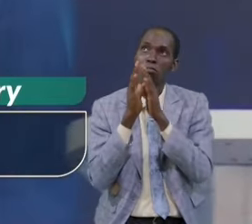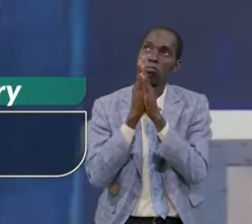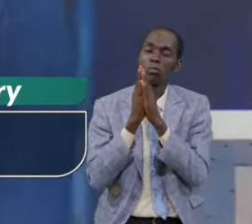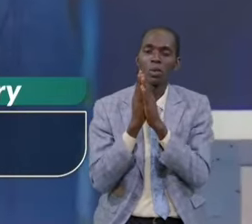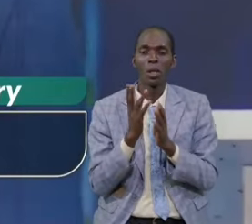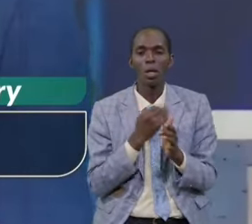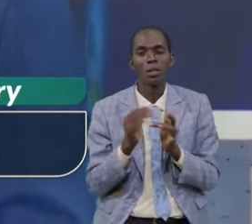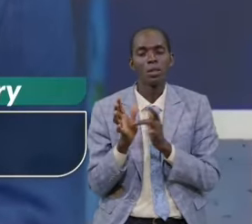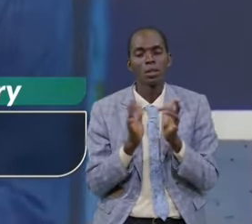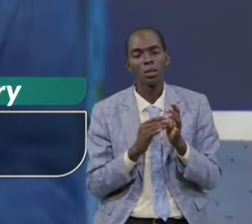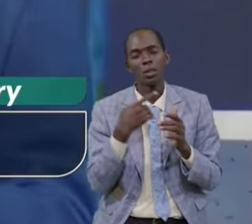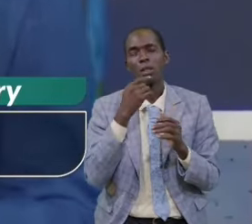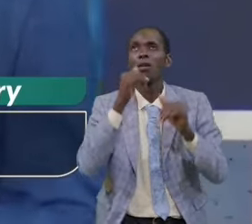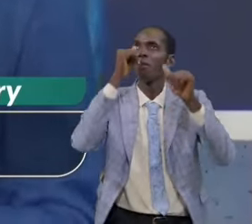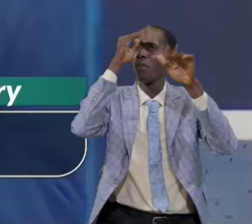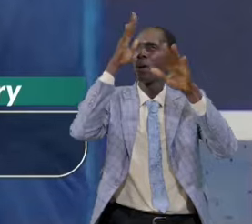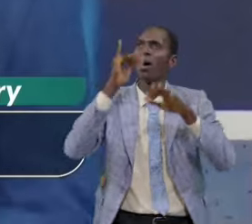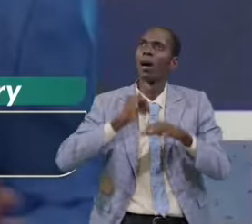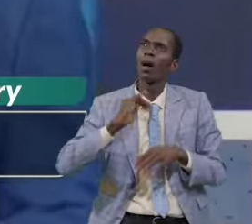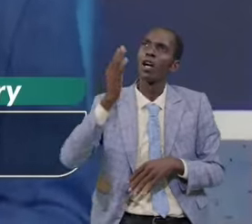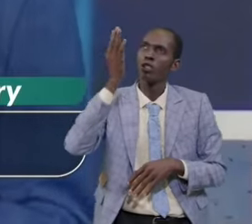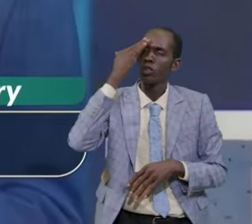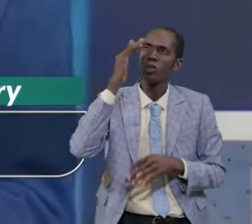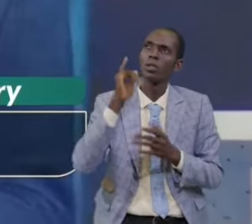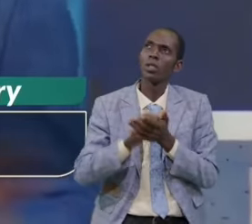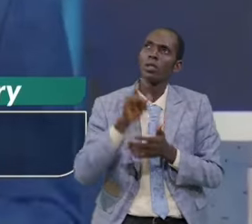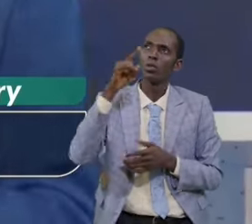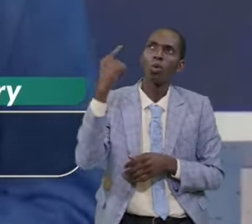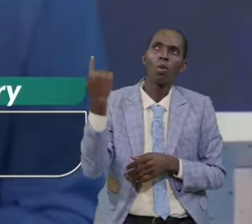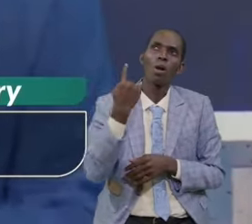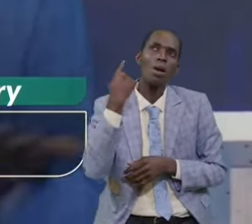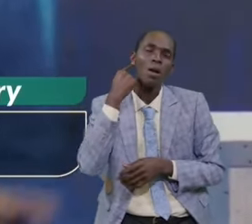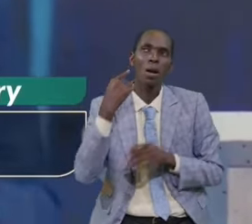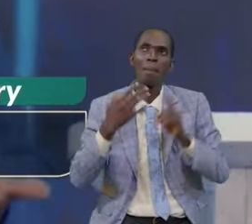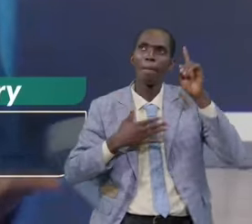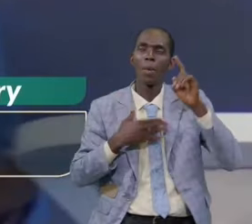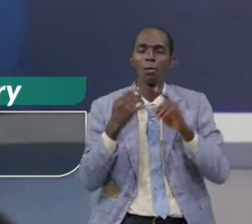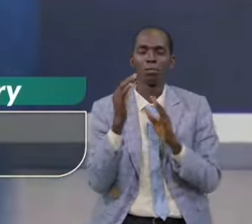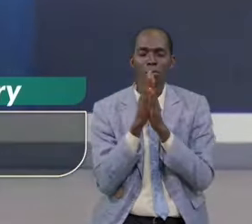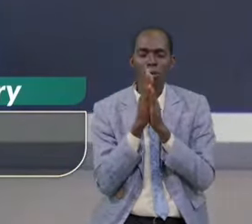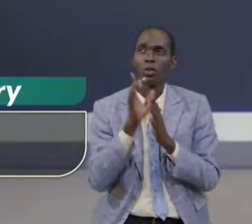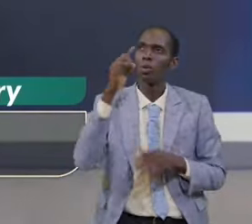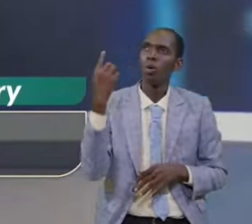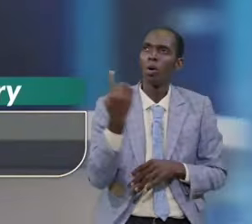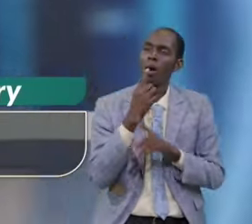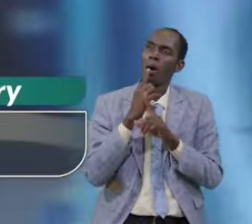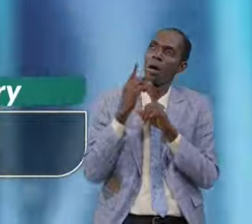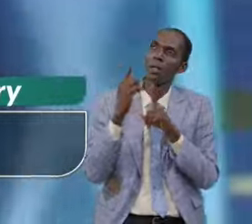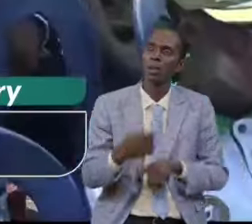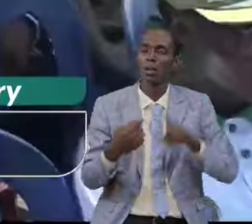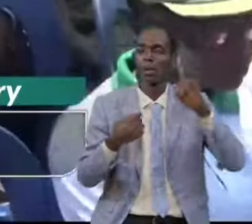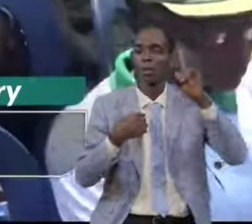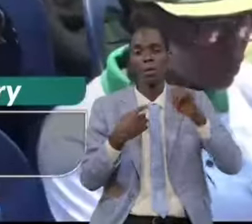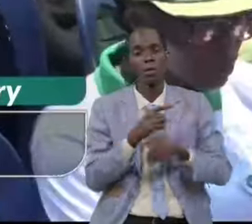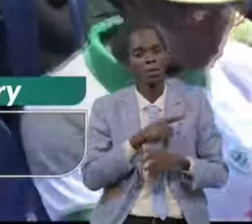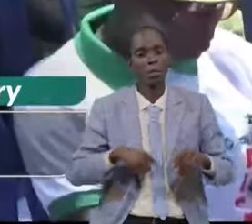Et Jésus a dit, Père, je sais que tu m'exauces toujours. Que tu m'exauces toujours. Le